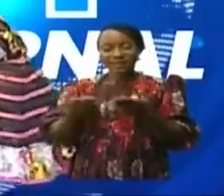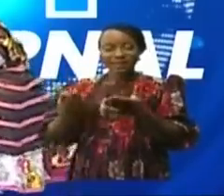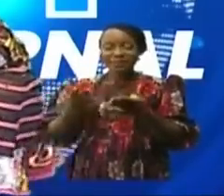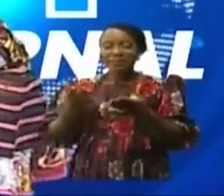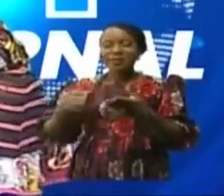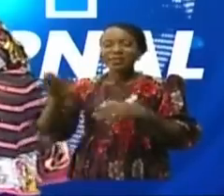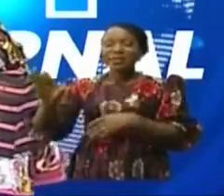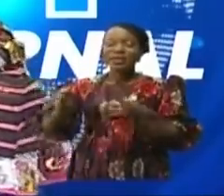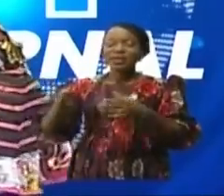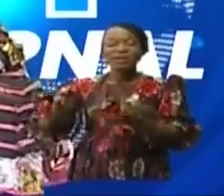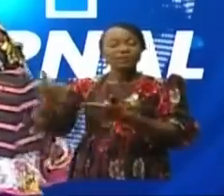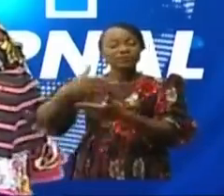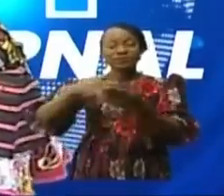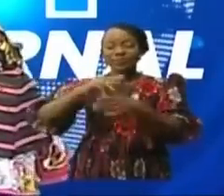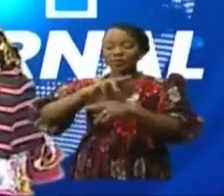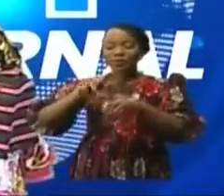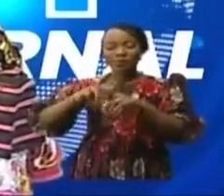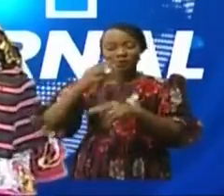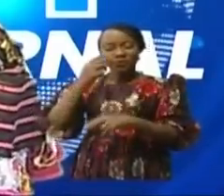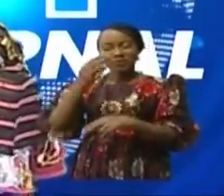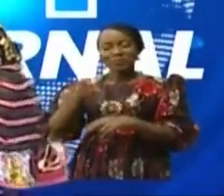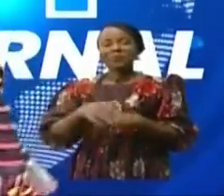normalement, constat de nos reporters sur place.